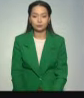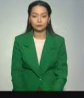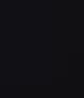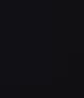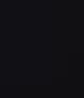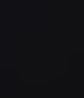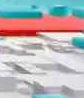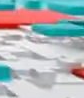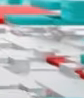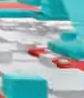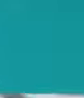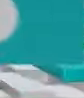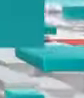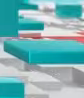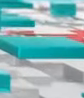Times